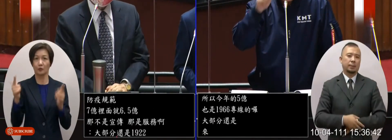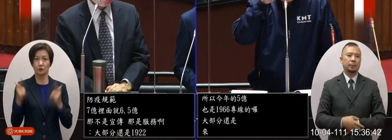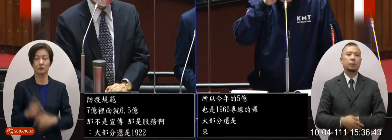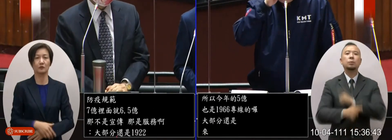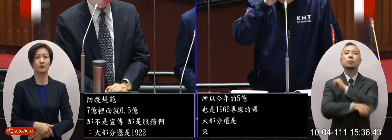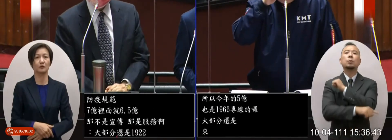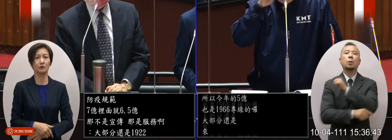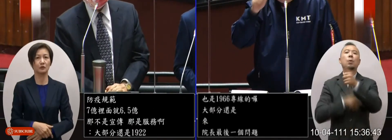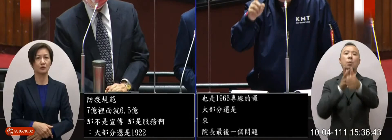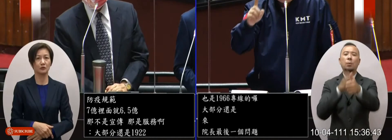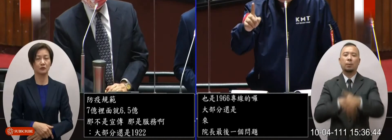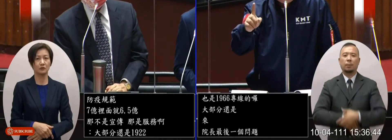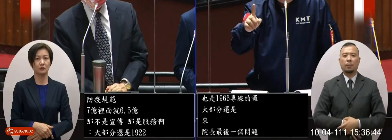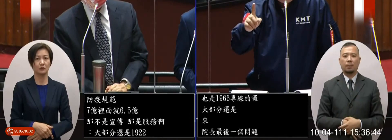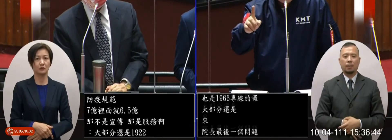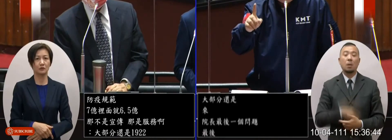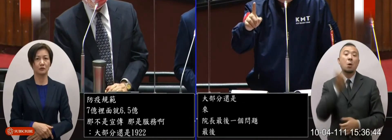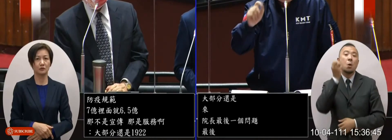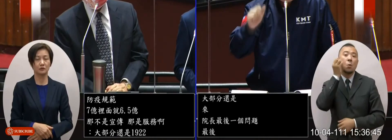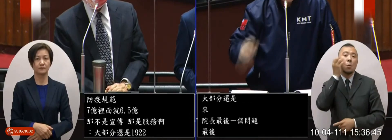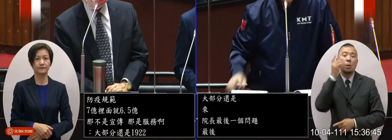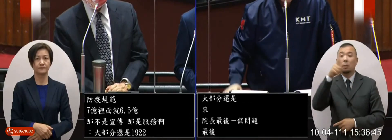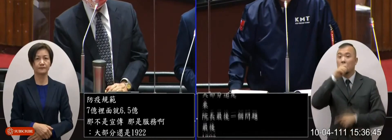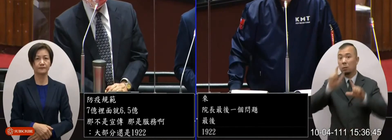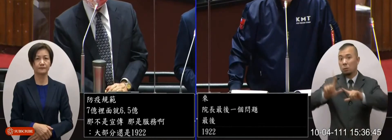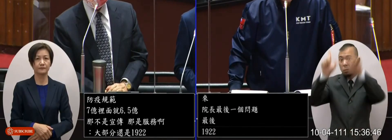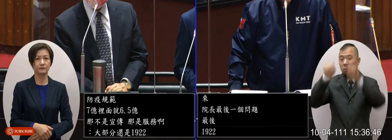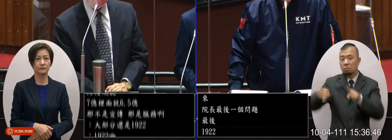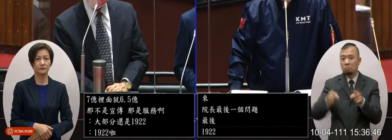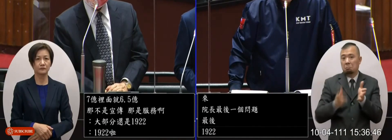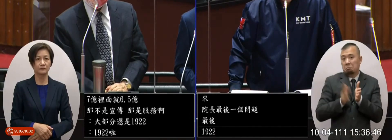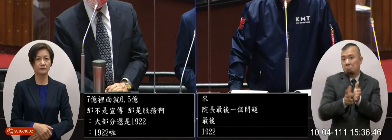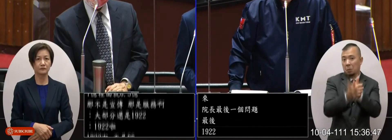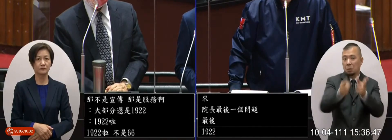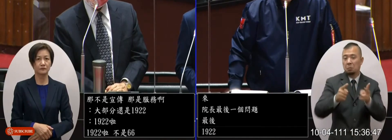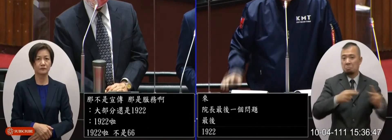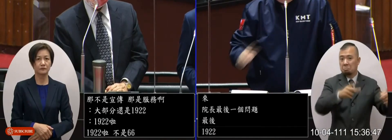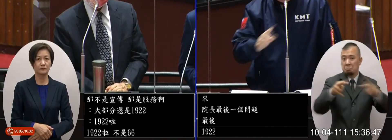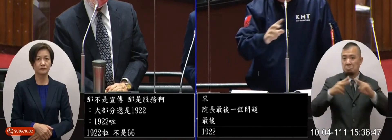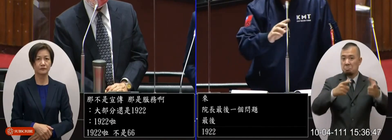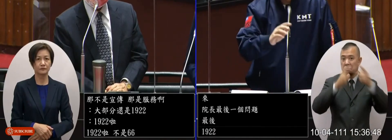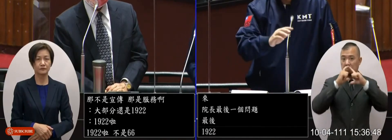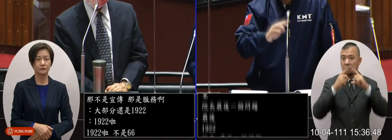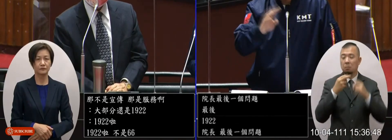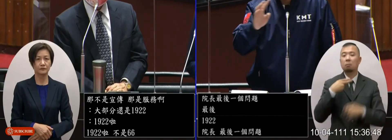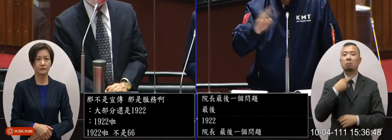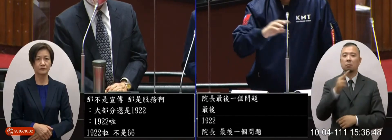后一个问题，花东铁路何时修复？我这边。